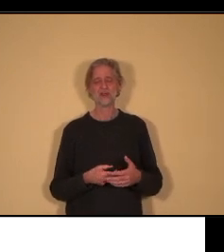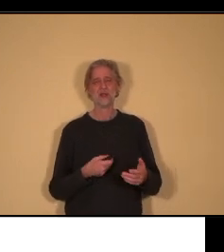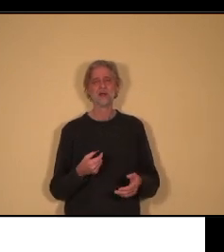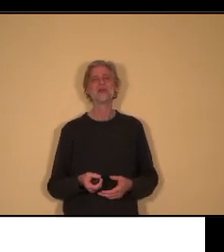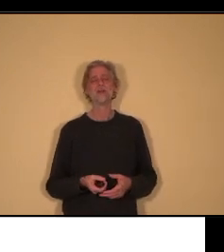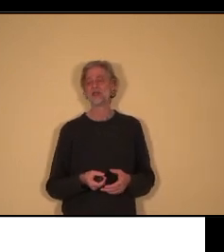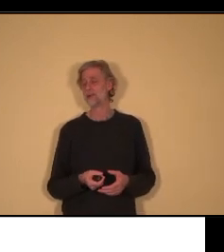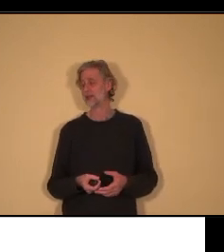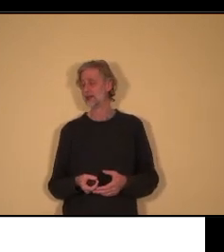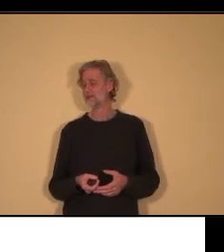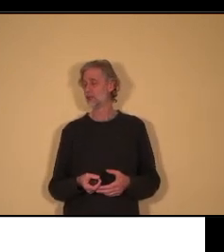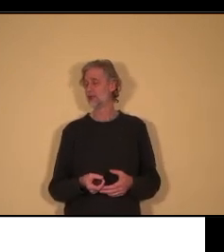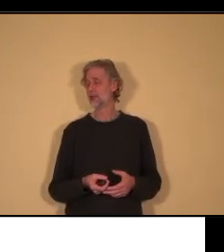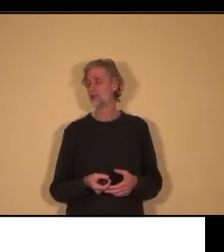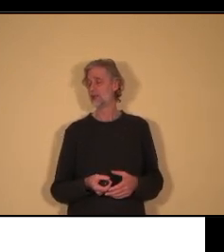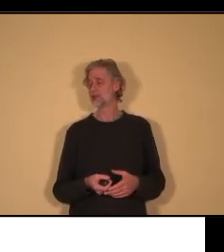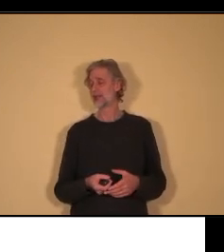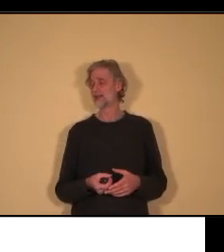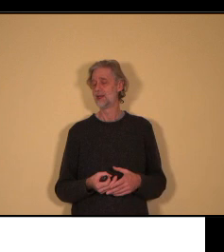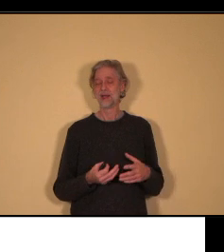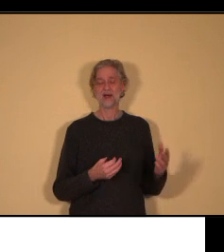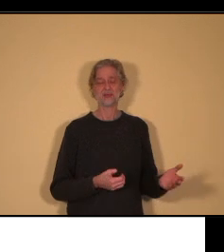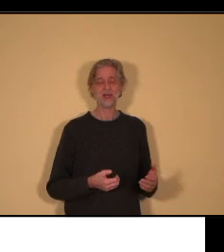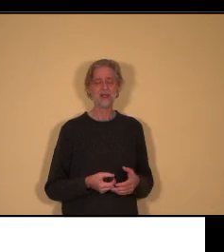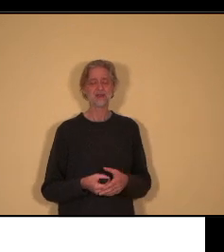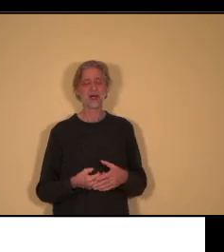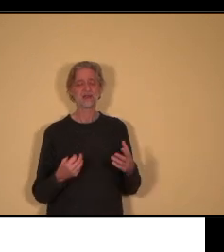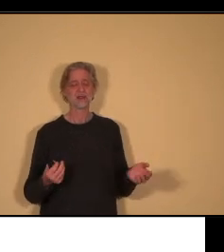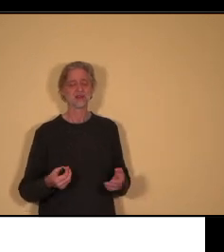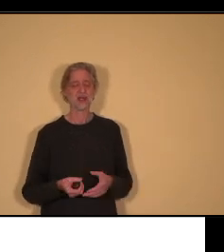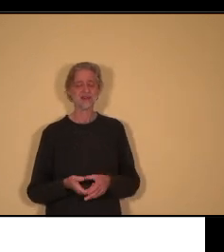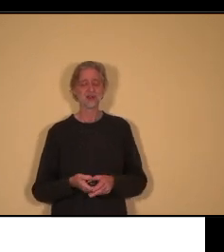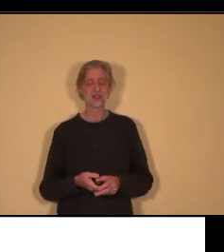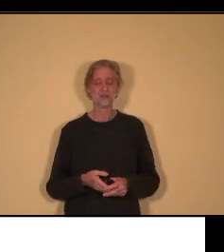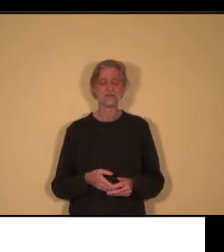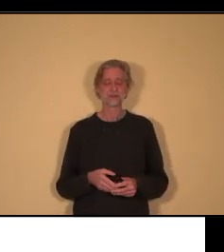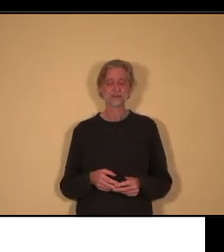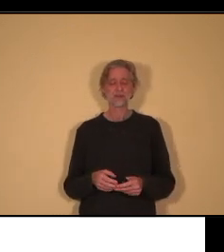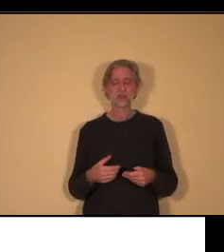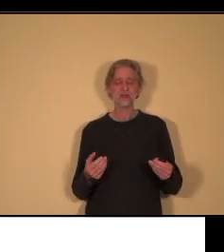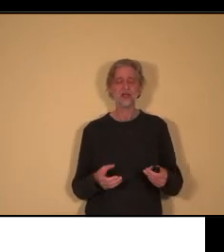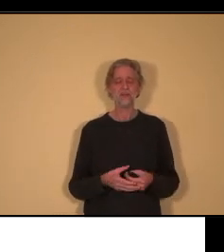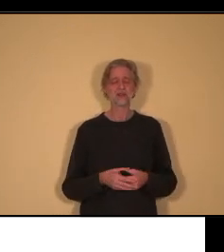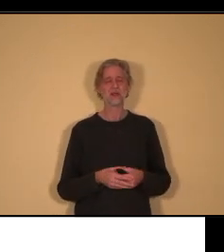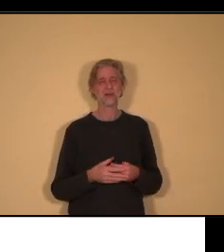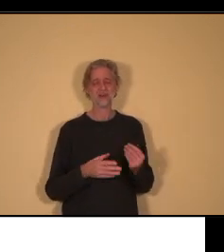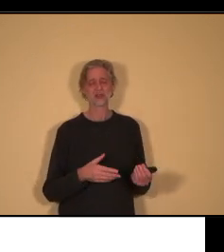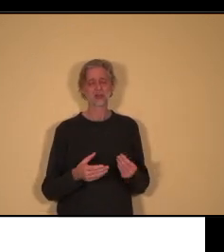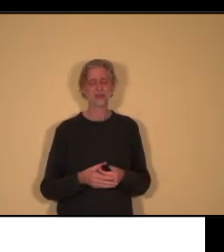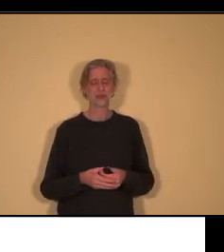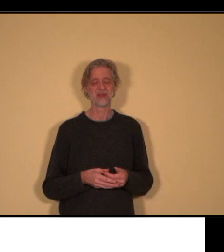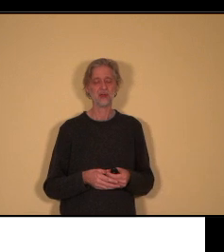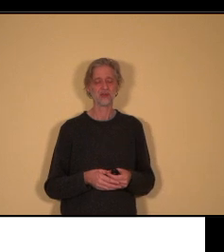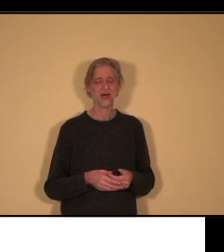Bio-Sabatier-Prozesse. Und die habe ich hier mal in der nächsten Folie gegenübergestellt. Also auf der linken Seite das klassische, wir gehen mit